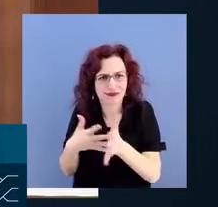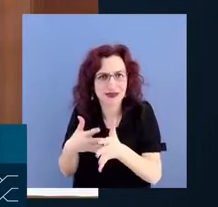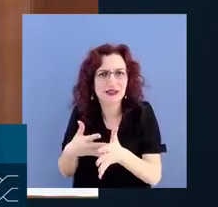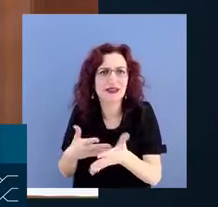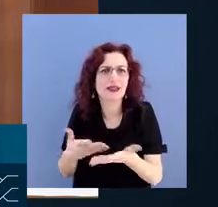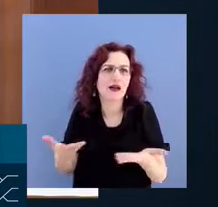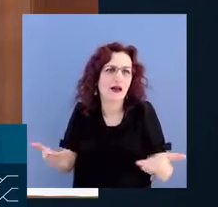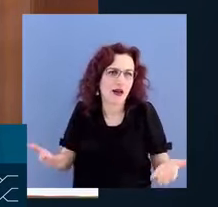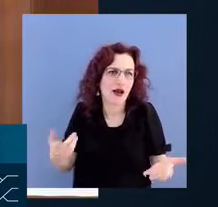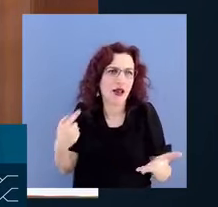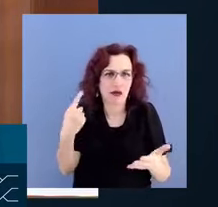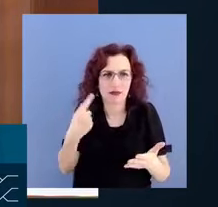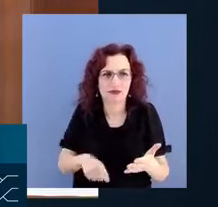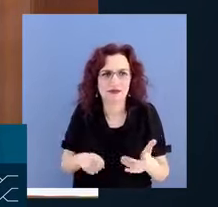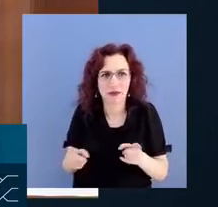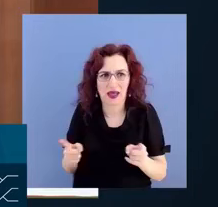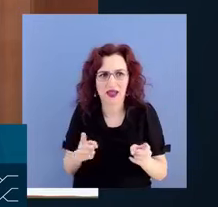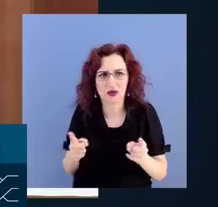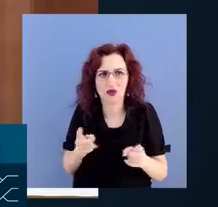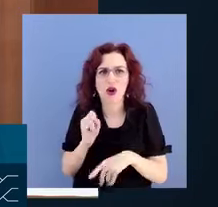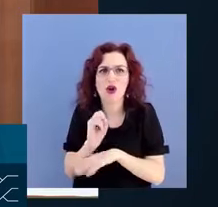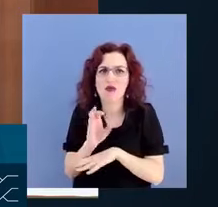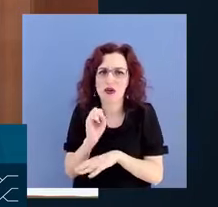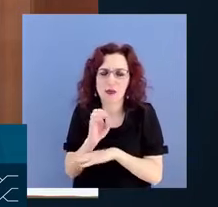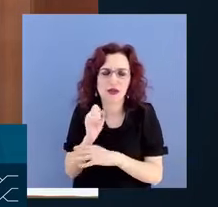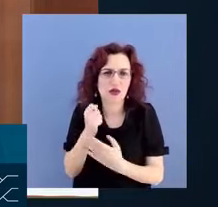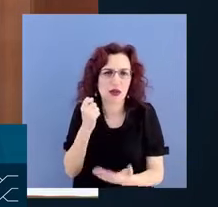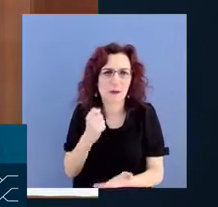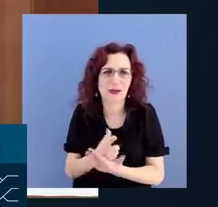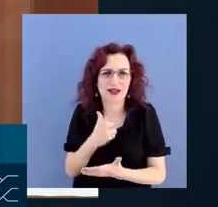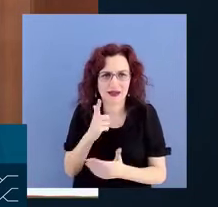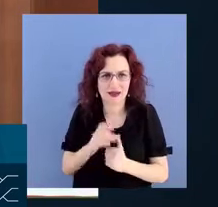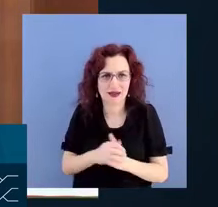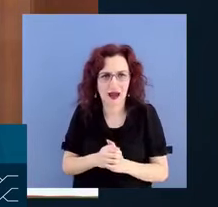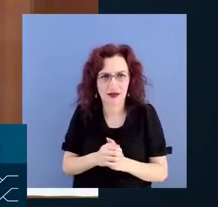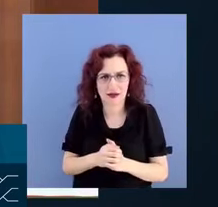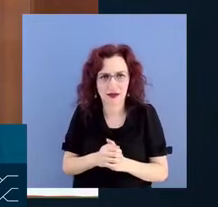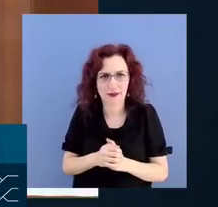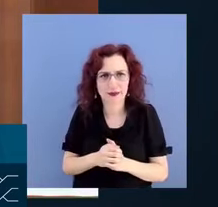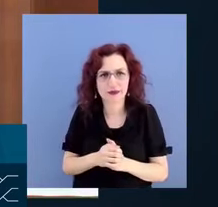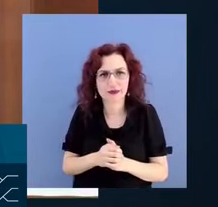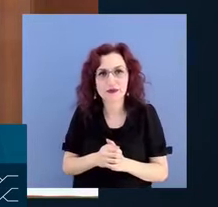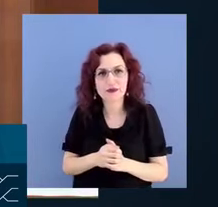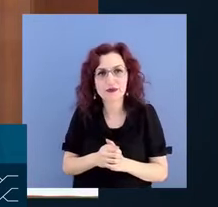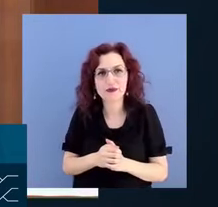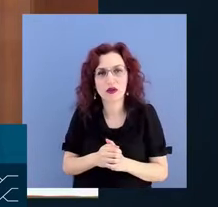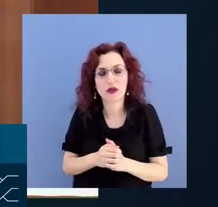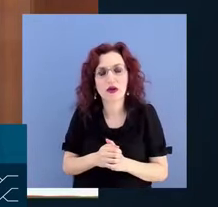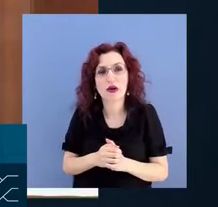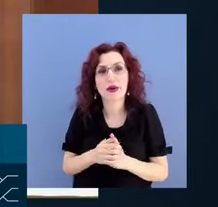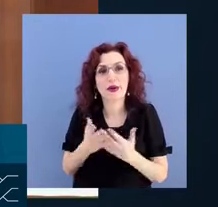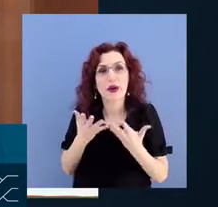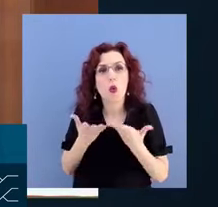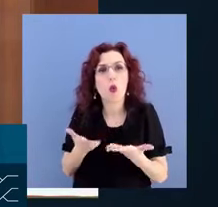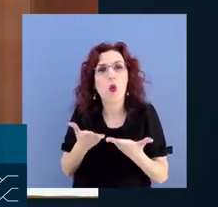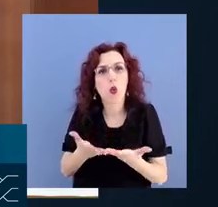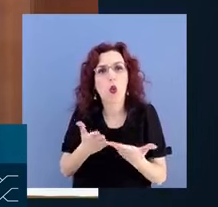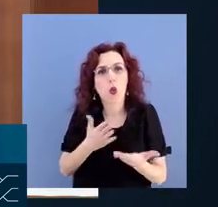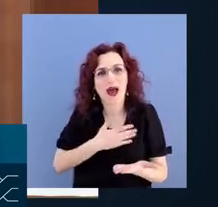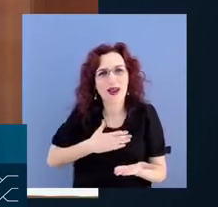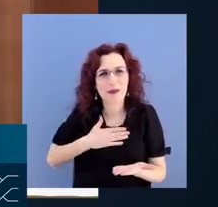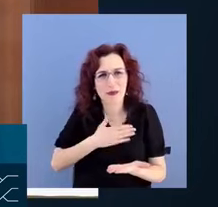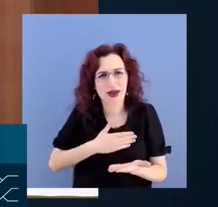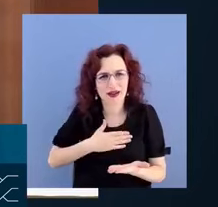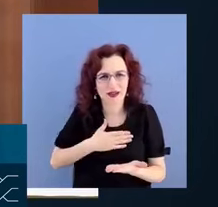assolutamente fondamentale necessaria il welfare fornisco un dato che è conosciuto solamente all'interno